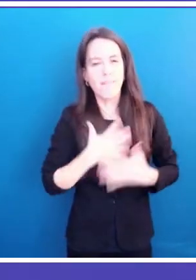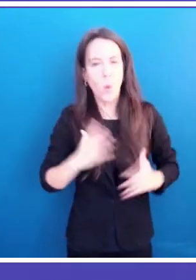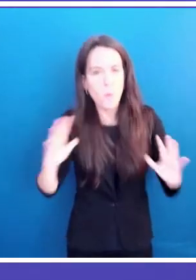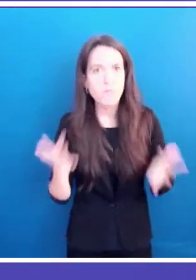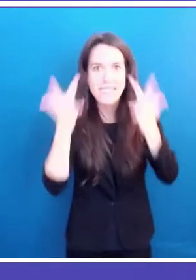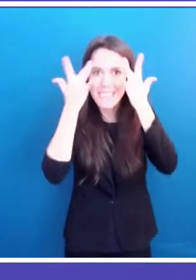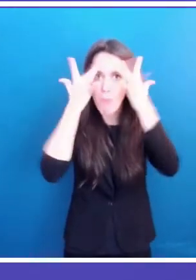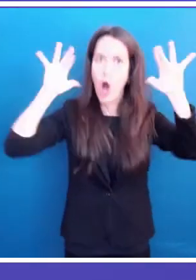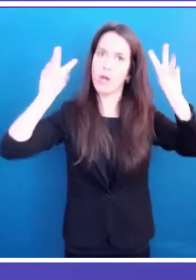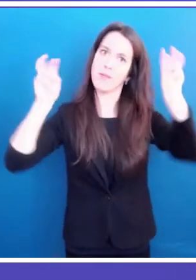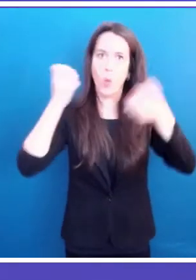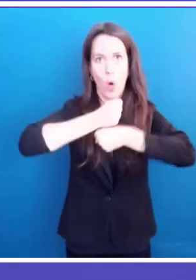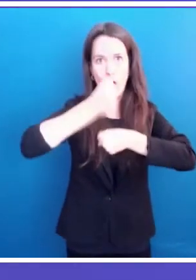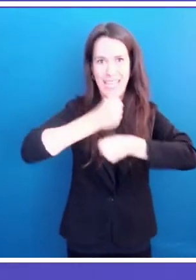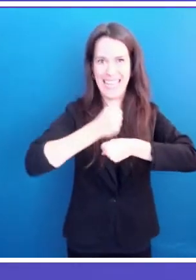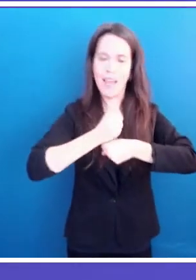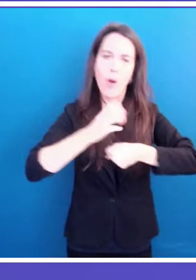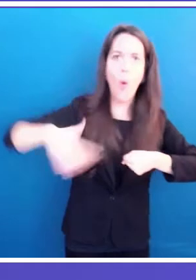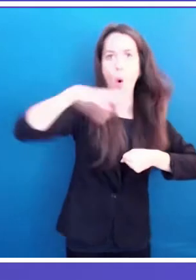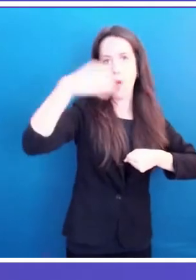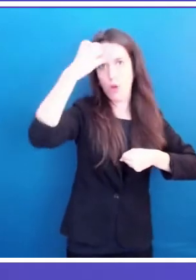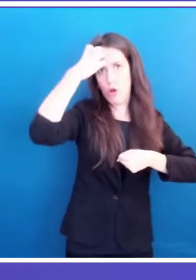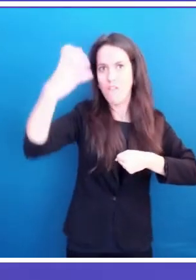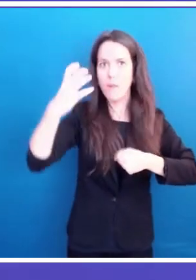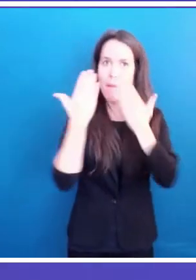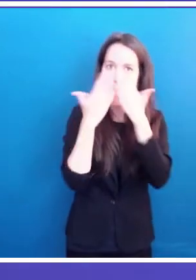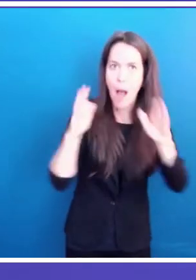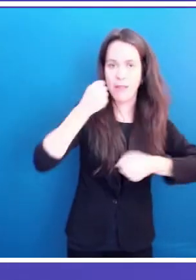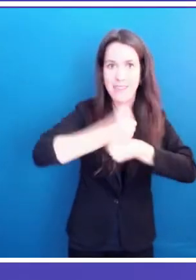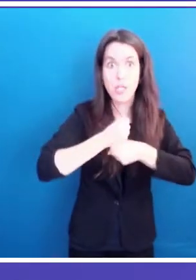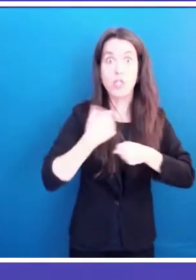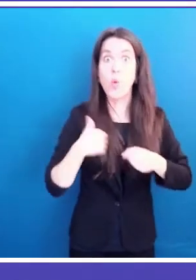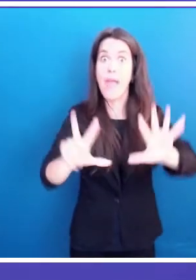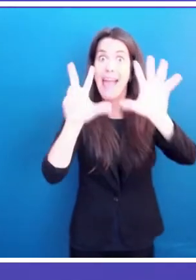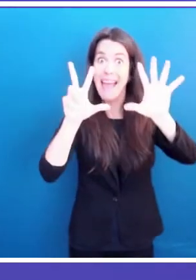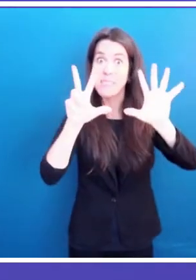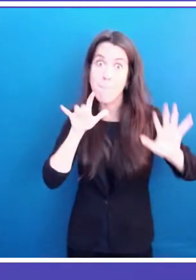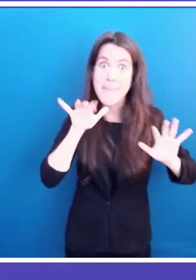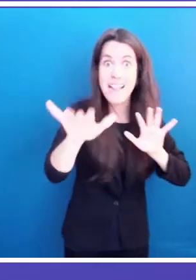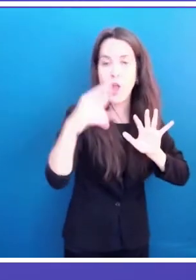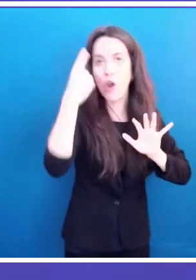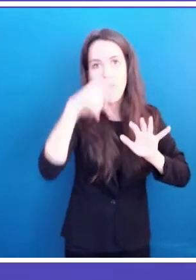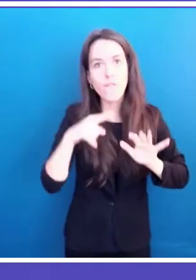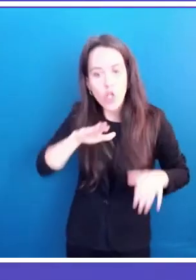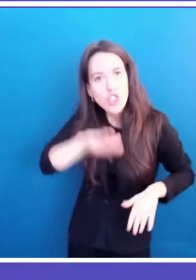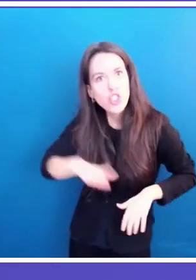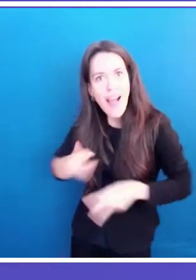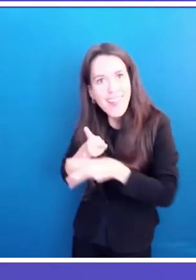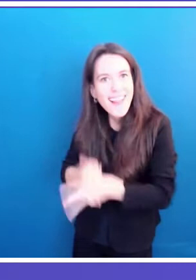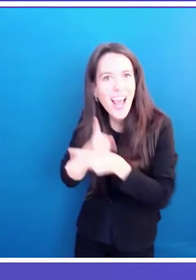على السيارات ونحن عززنا العمل إلى حد الأقصى